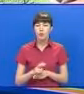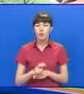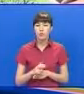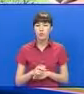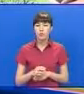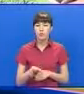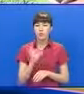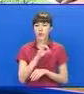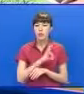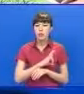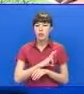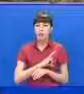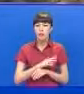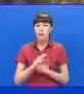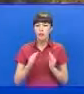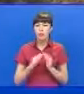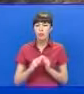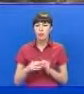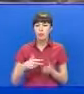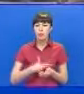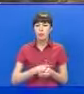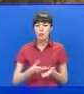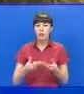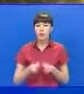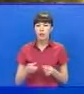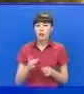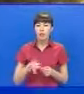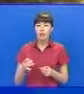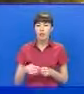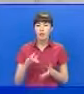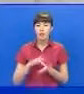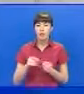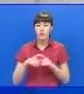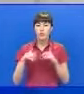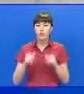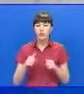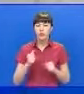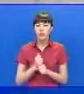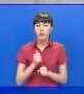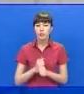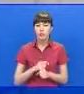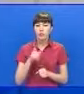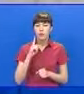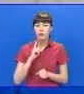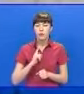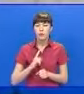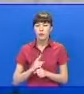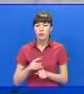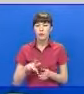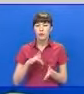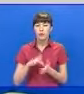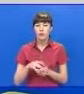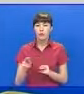азанда таңертең келіп, осы жерге қол салдырамын. Ал мынау Шардара аудандық орталық емханасы. Мұндағы жұмыс та жұрт көңілінен шыққан. Орталықта